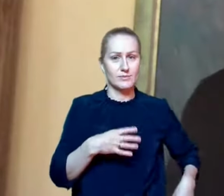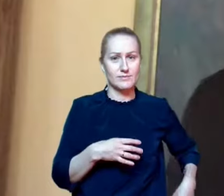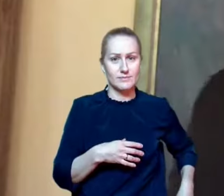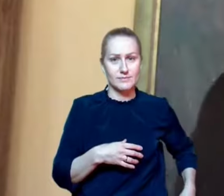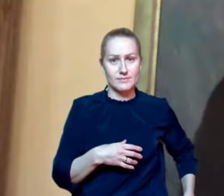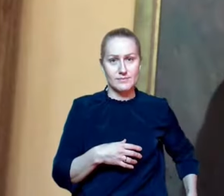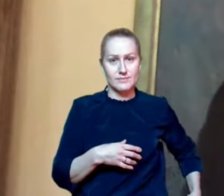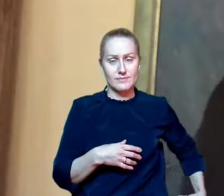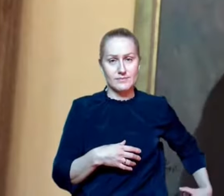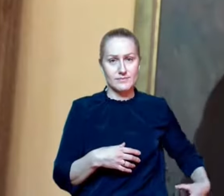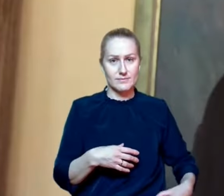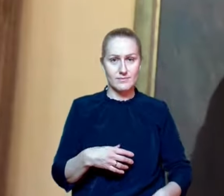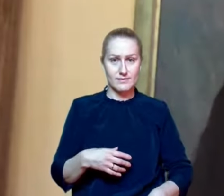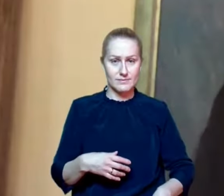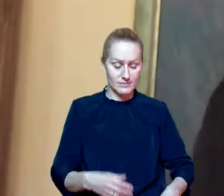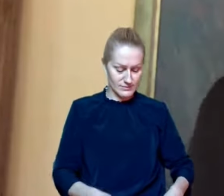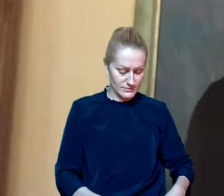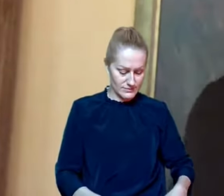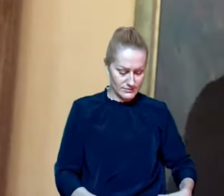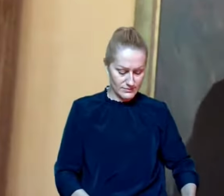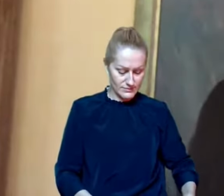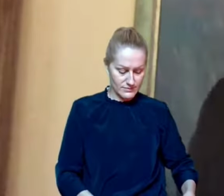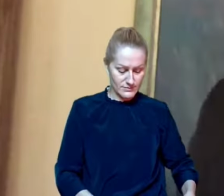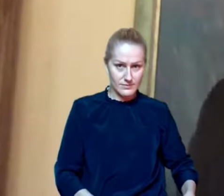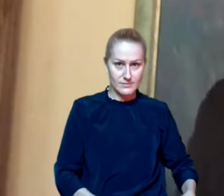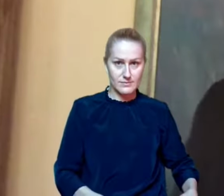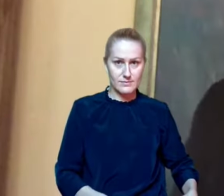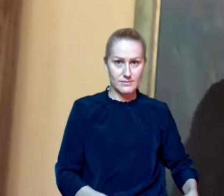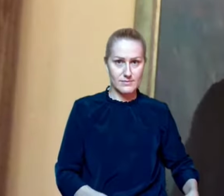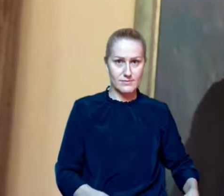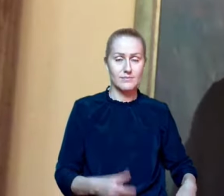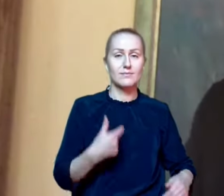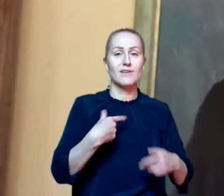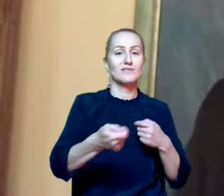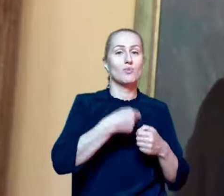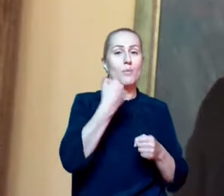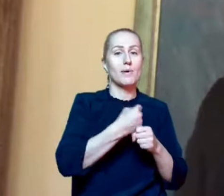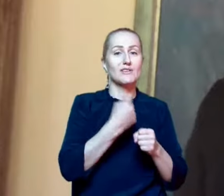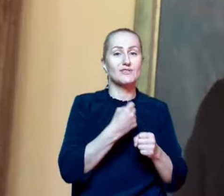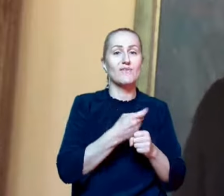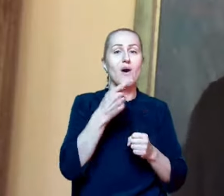współpracuję z zespołem przygotowującym Katowice do